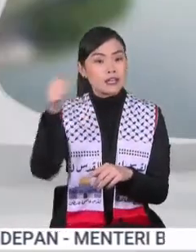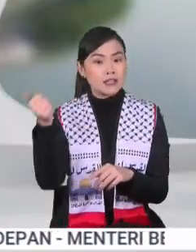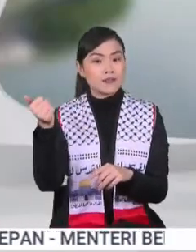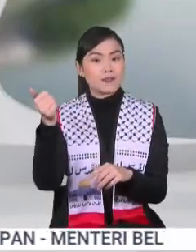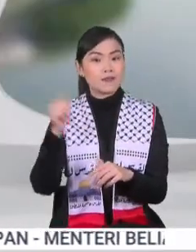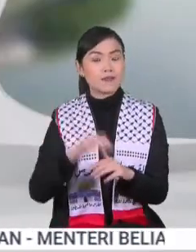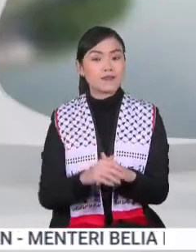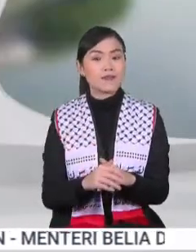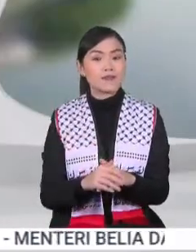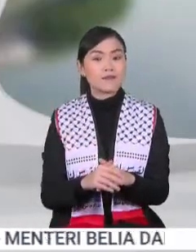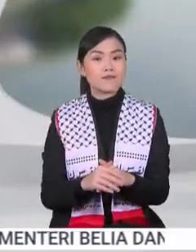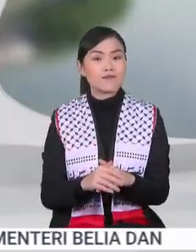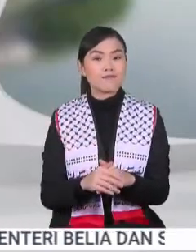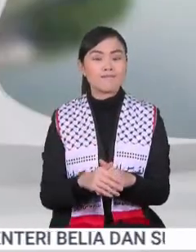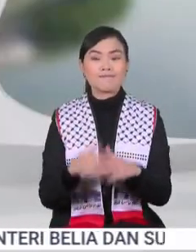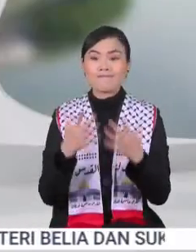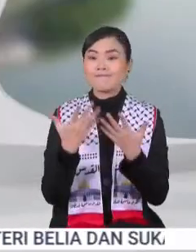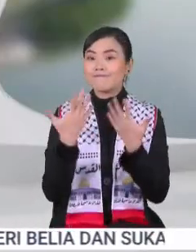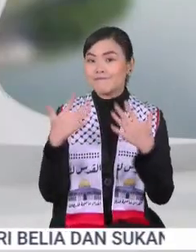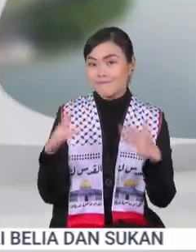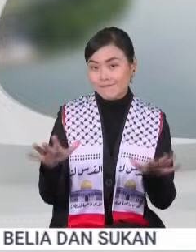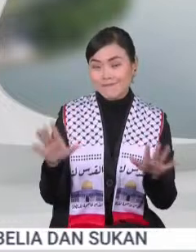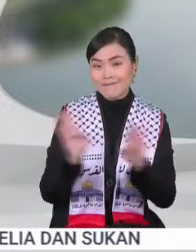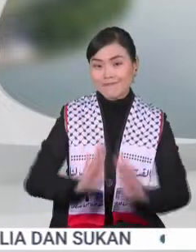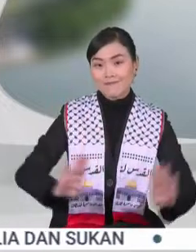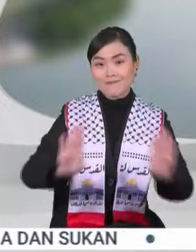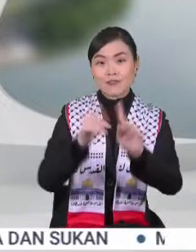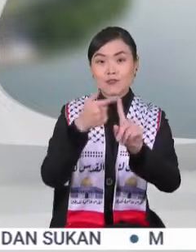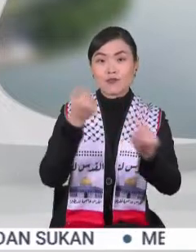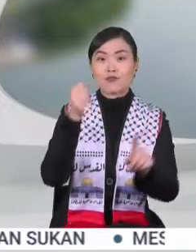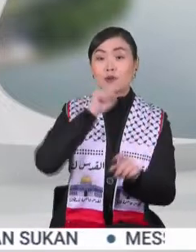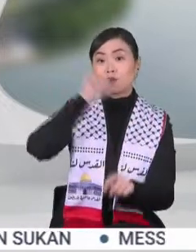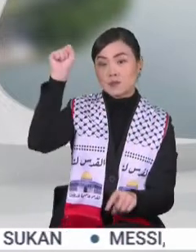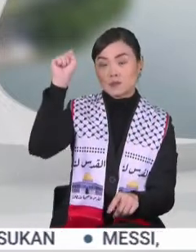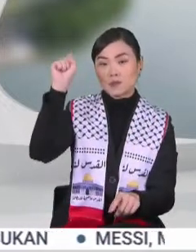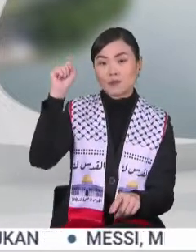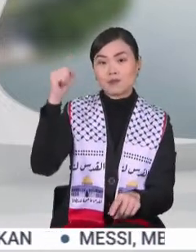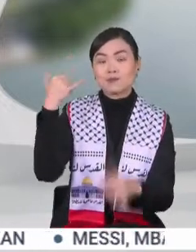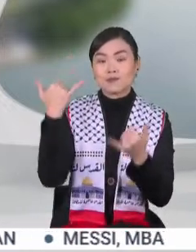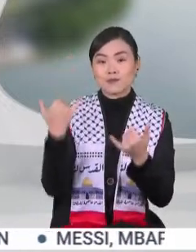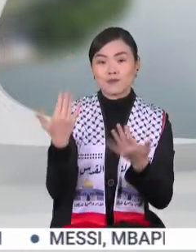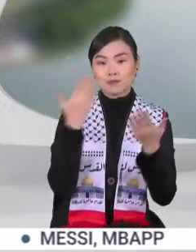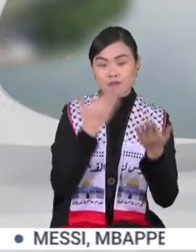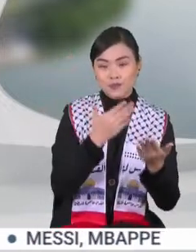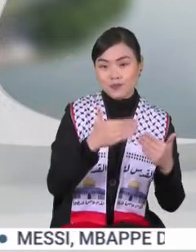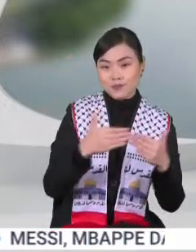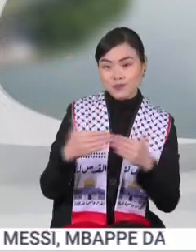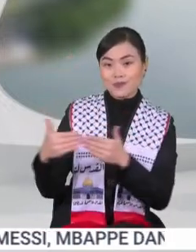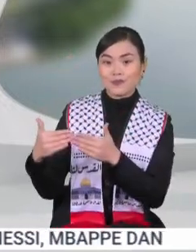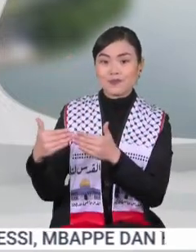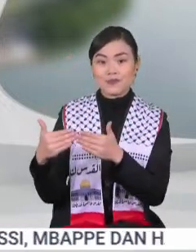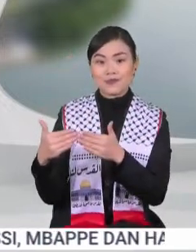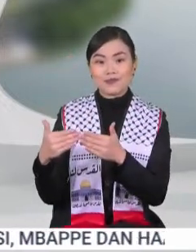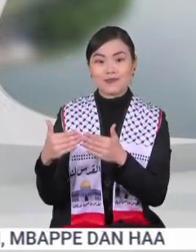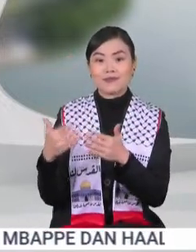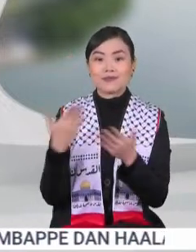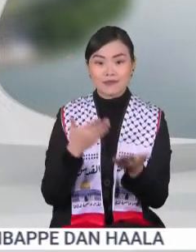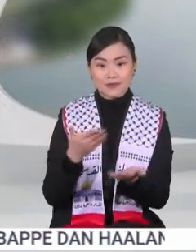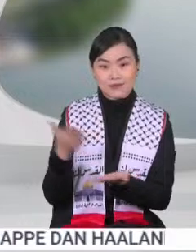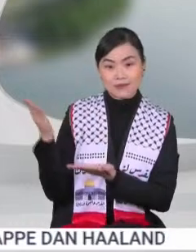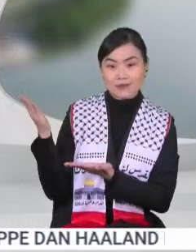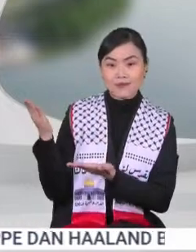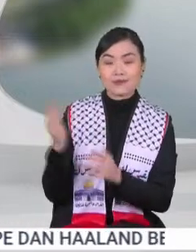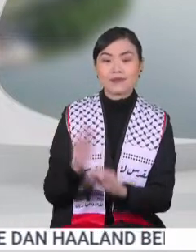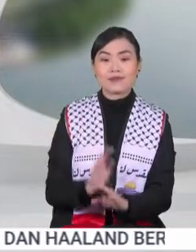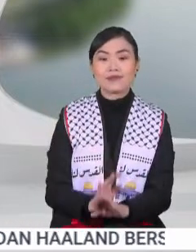lumadan baik Sekian perkongsian dari negeri di bawah Bayu terus ikuti lebih banyak perkembangan semasa dalam negara menerusi berita